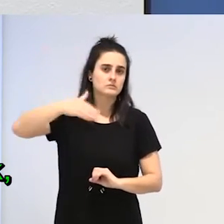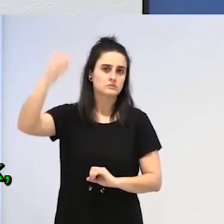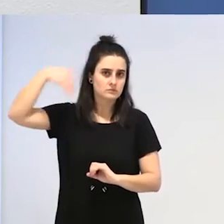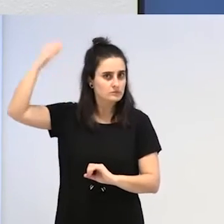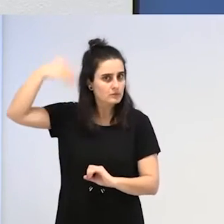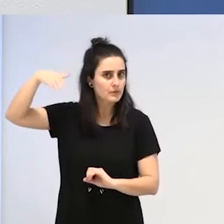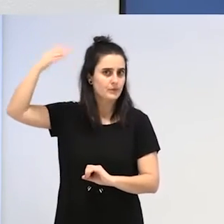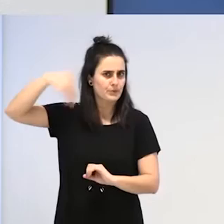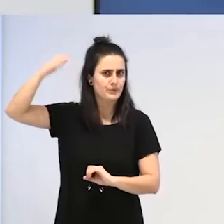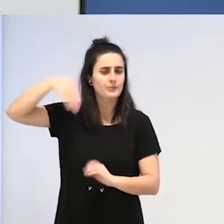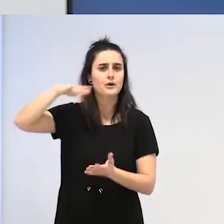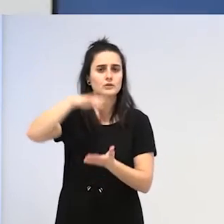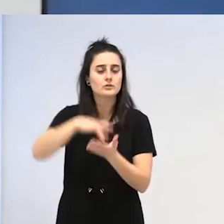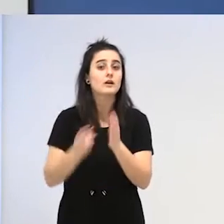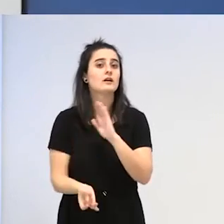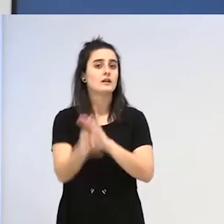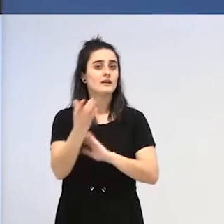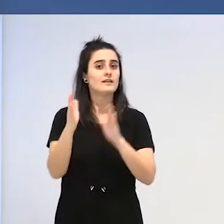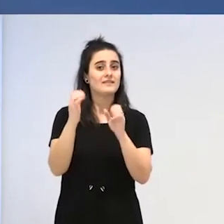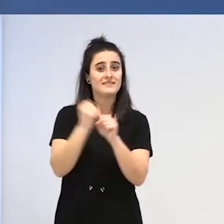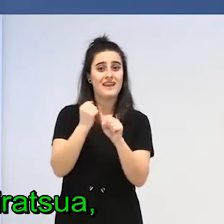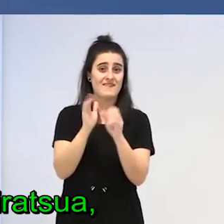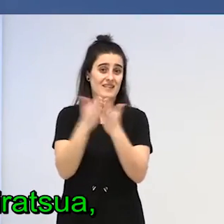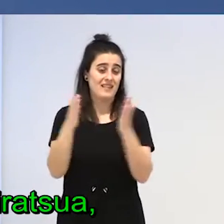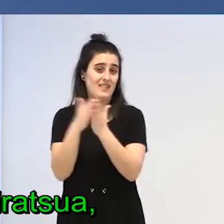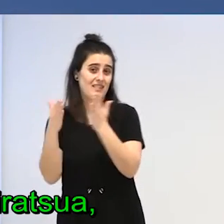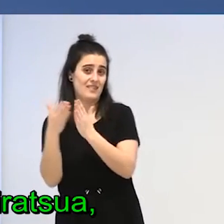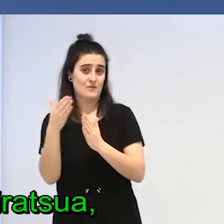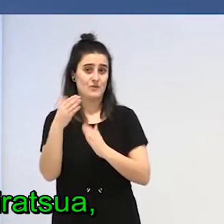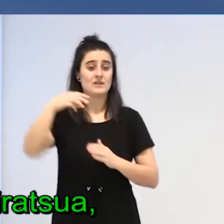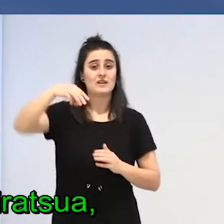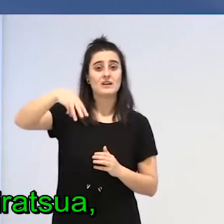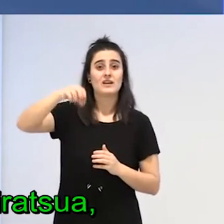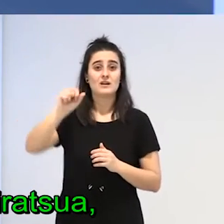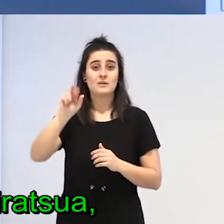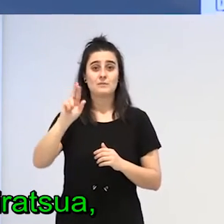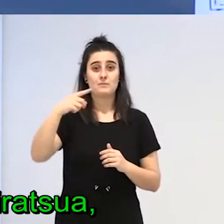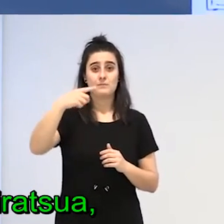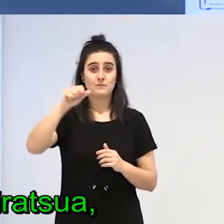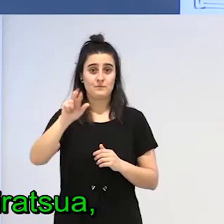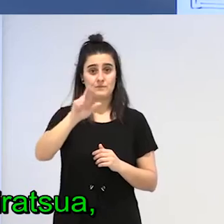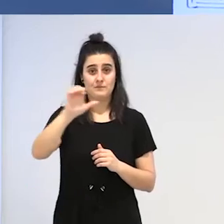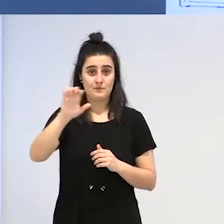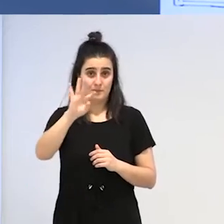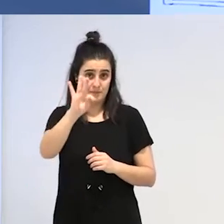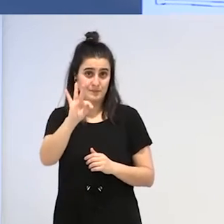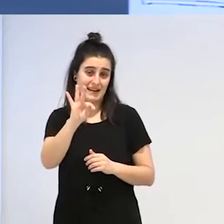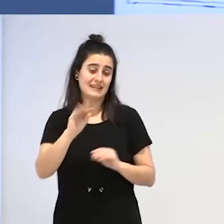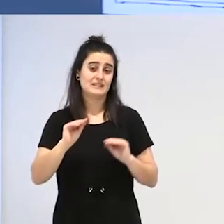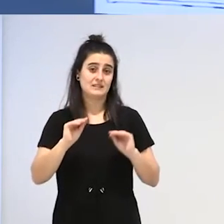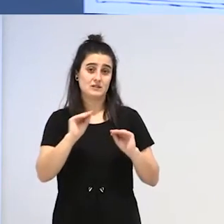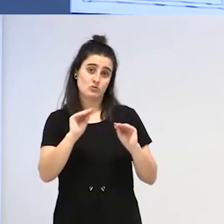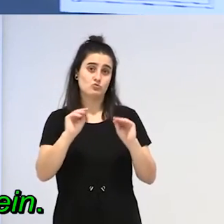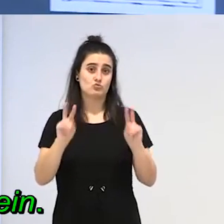hasiera batean sortu ziren bizientzia fikzio lan, Margaret Cavendishen The Blazing World, edo mundu distiratsua, edo